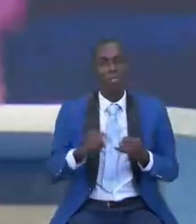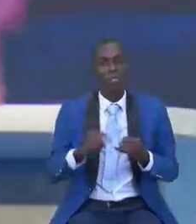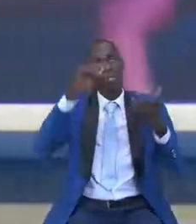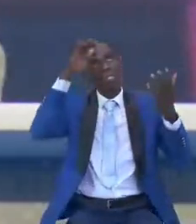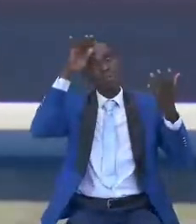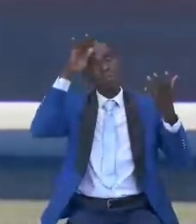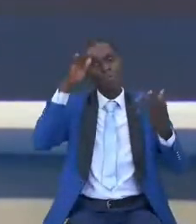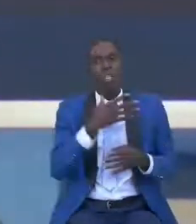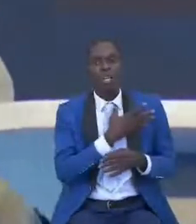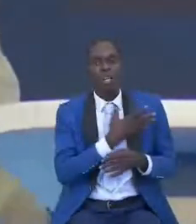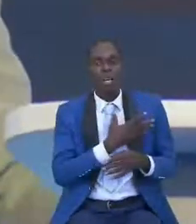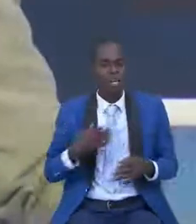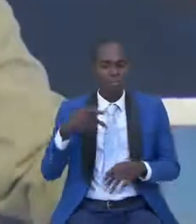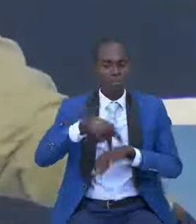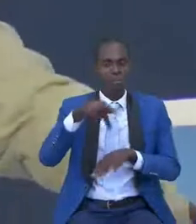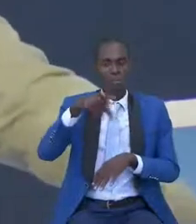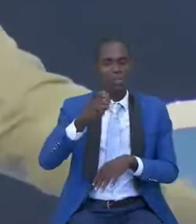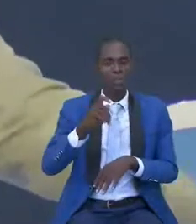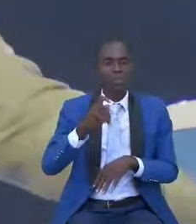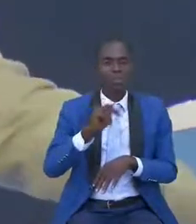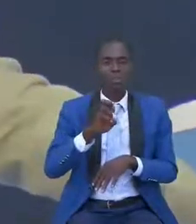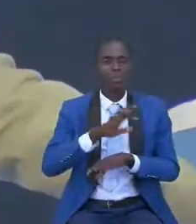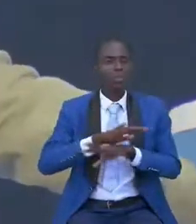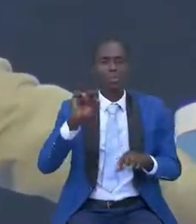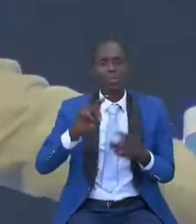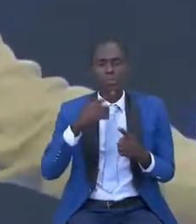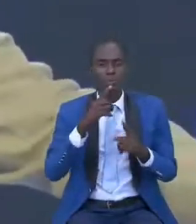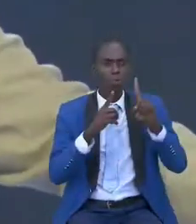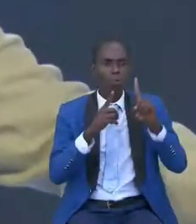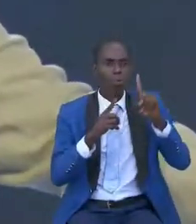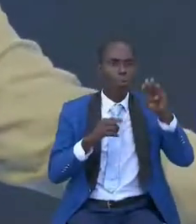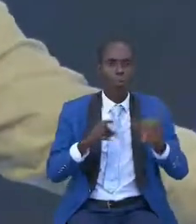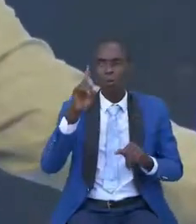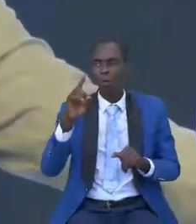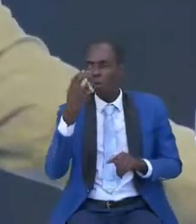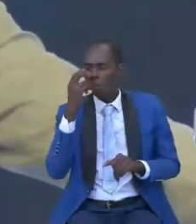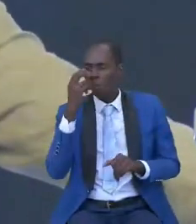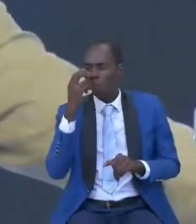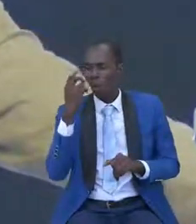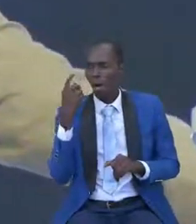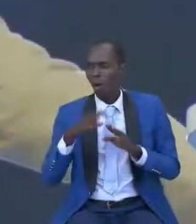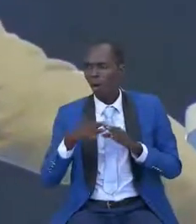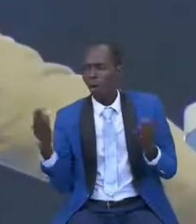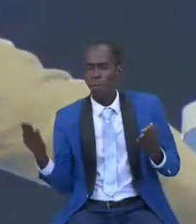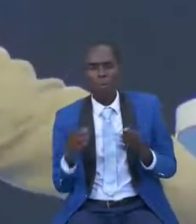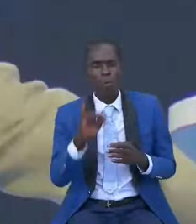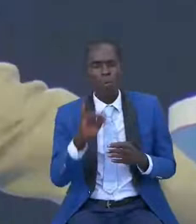c'était la finalité de leur attente. Et Pierre n'a pas besoin de dire un à